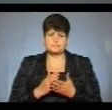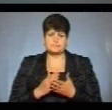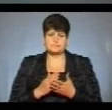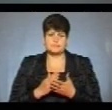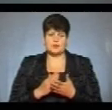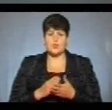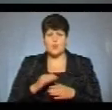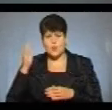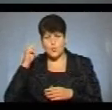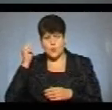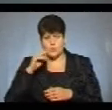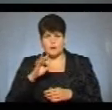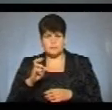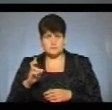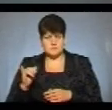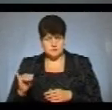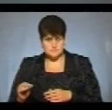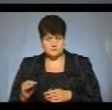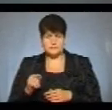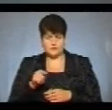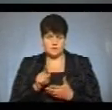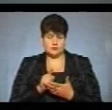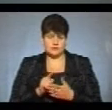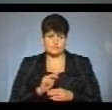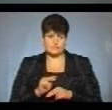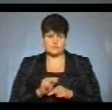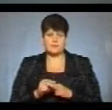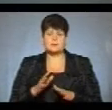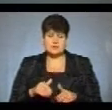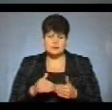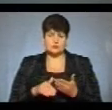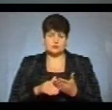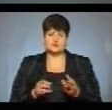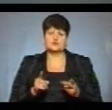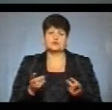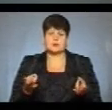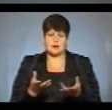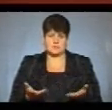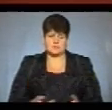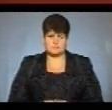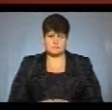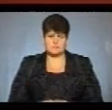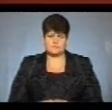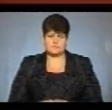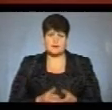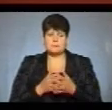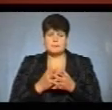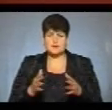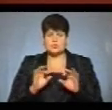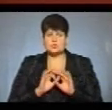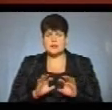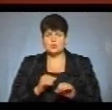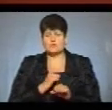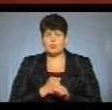уроки в них, треба ці питання вони б собі вичерпати. Ми надамо допомогу, що треба, розумієте? Ну, власне, більше роз'яснювальної